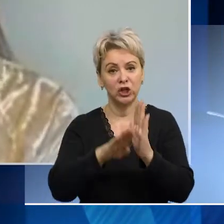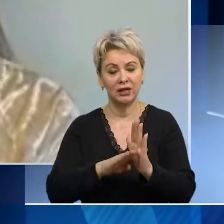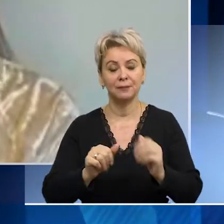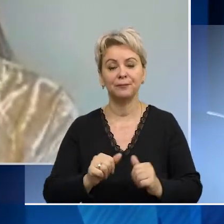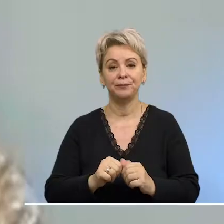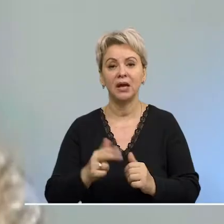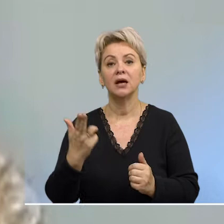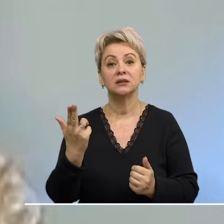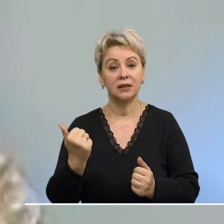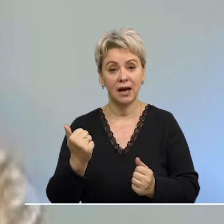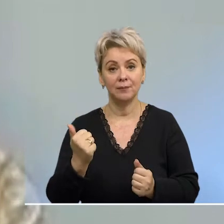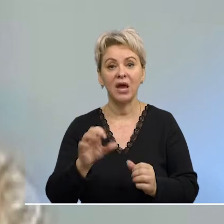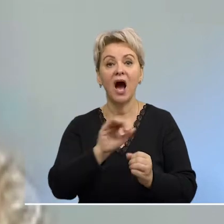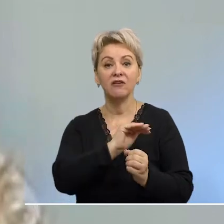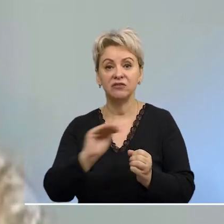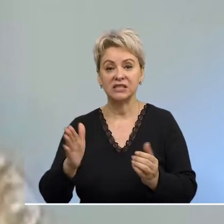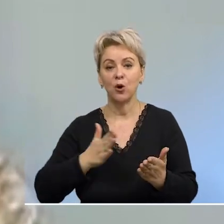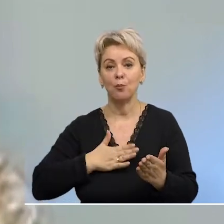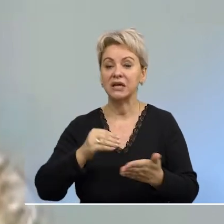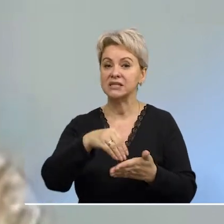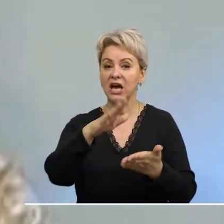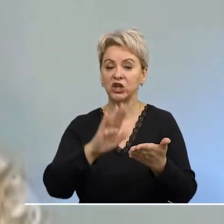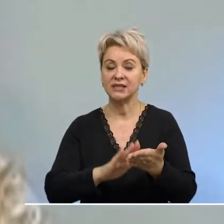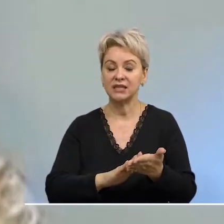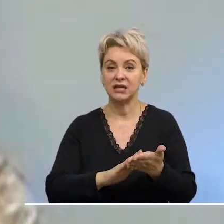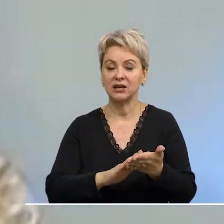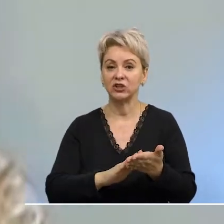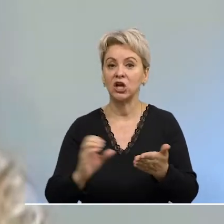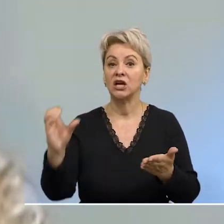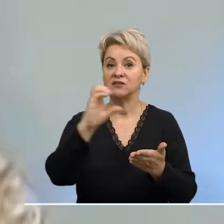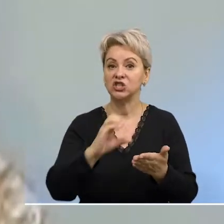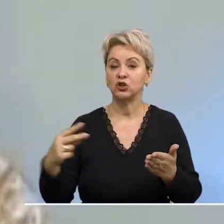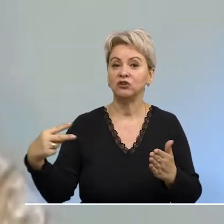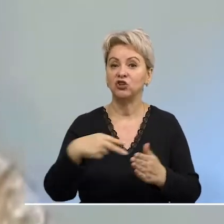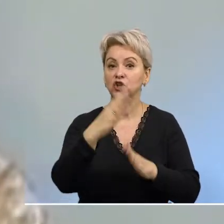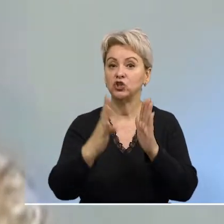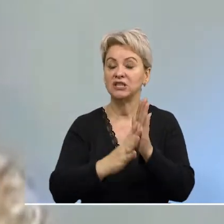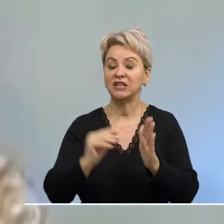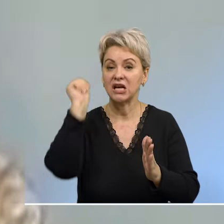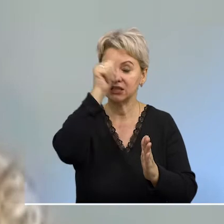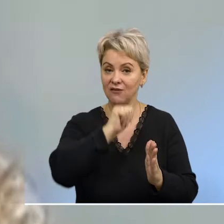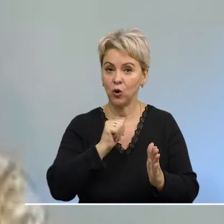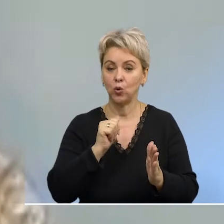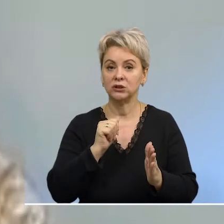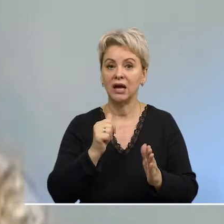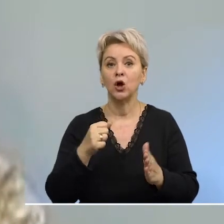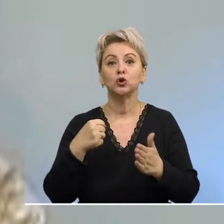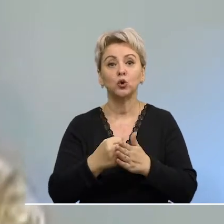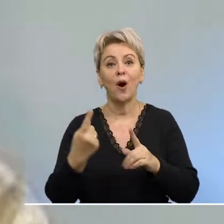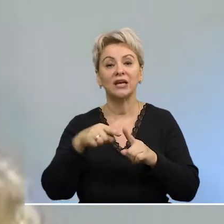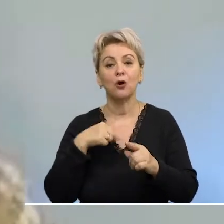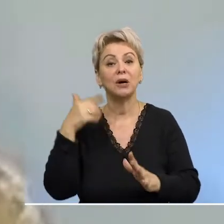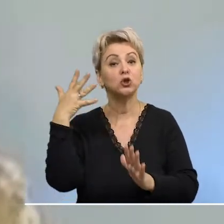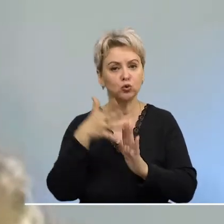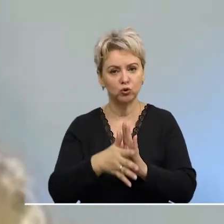критериям. Да, официально мы были зарегистрированы в сентябре 2019 года. До этого